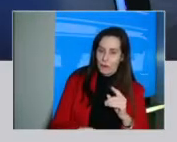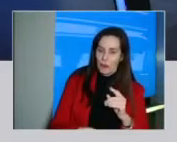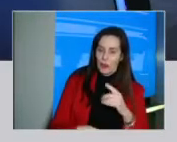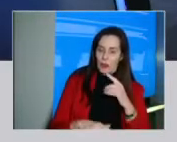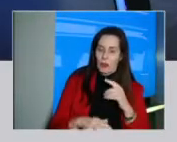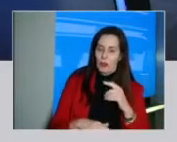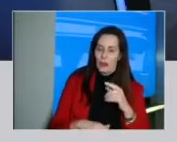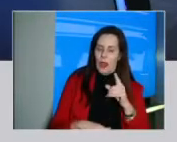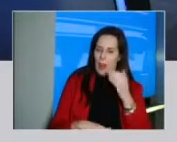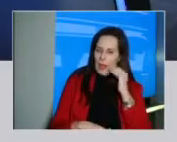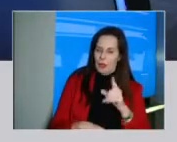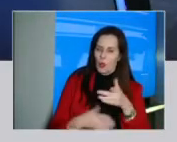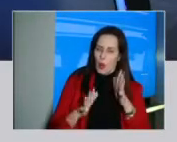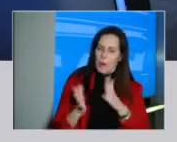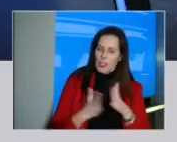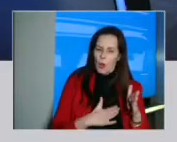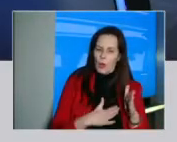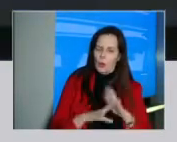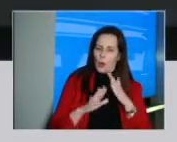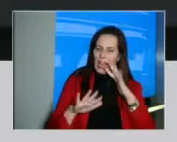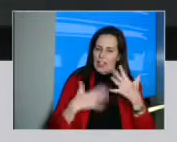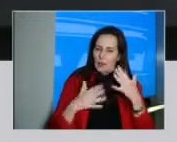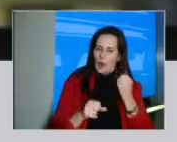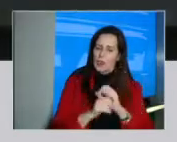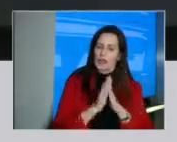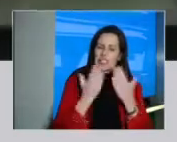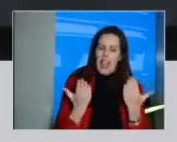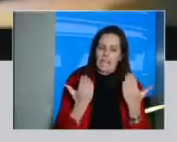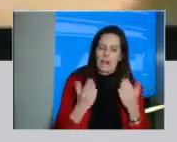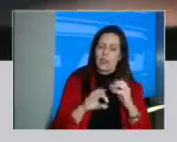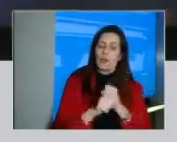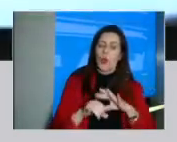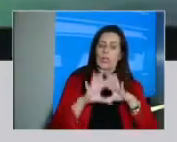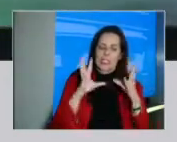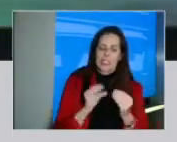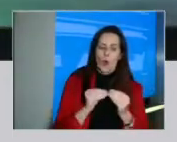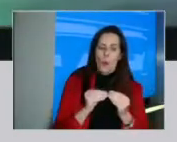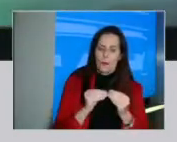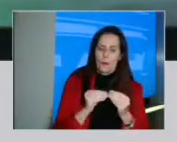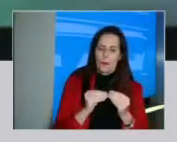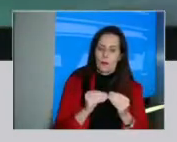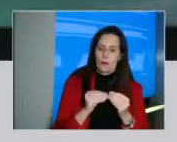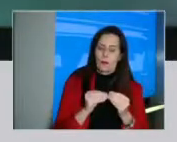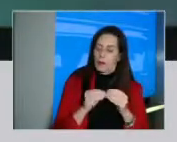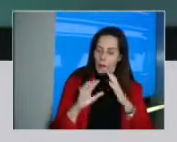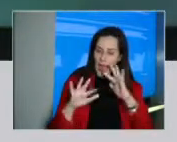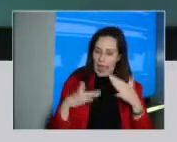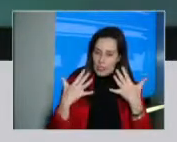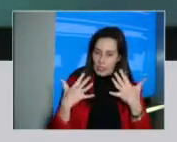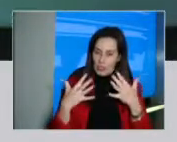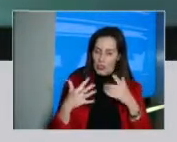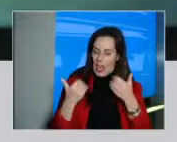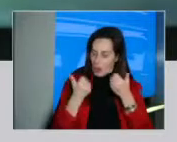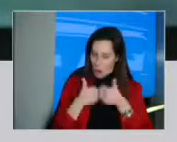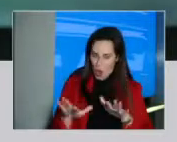בעשור הראשון, הם אגב האמריקאים נורא מסודרים, כל עשור הם הוציאו ספר שבו הם סיכמו את עד כאן. בעשור הראשון זה היה